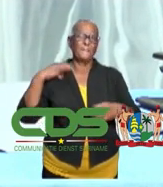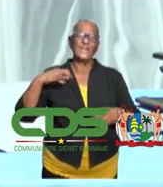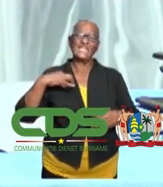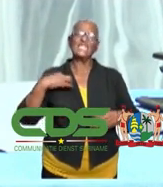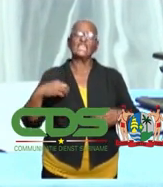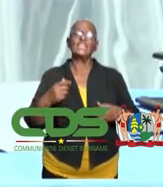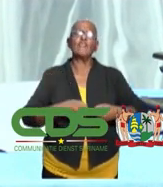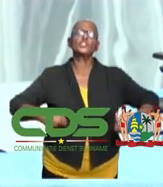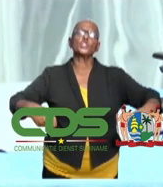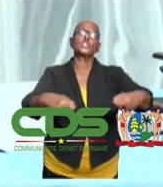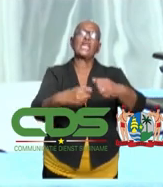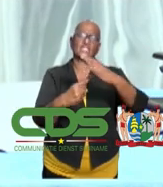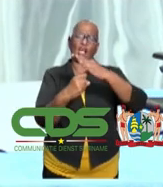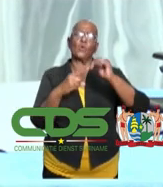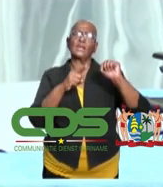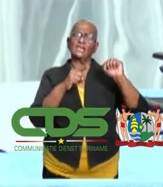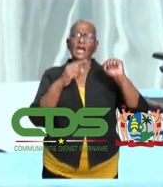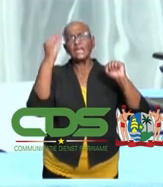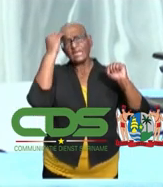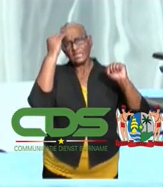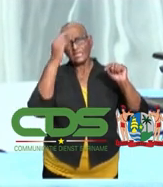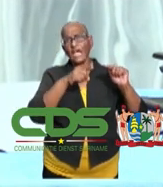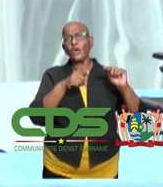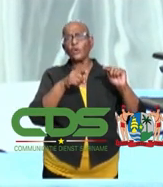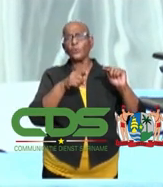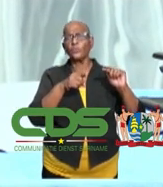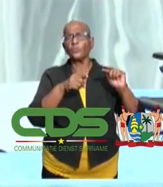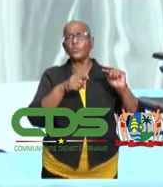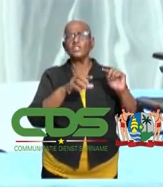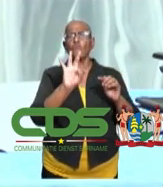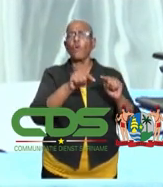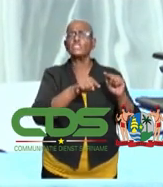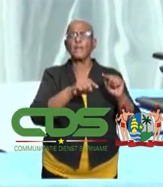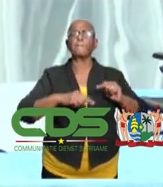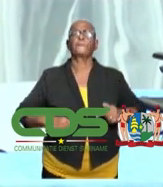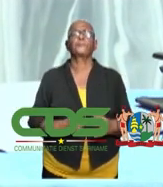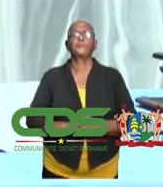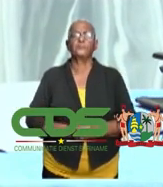financiële nood zijn. Daarover kan men nader informatie straks krijgen van de minister.